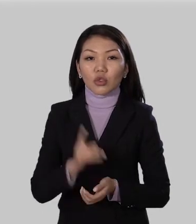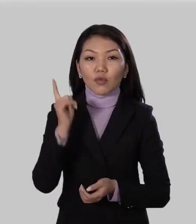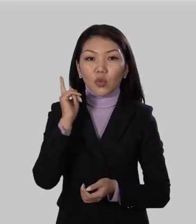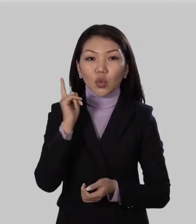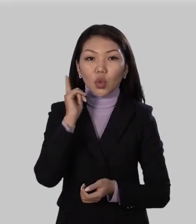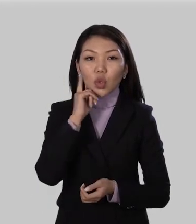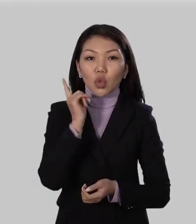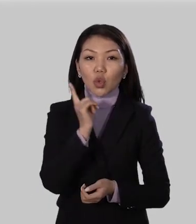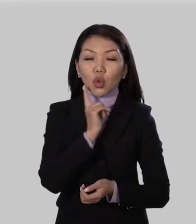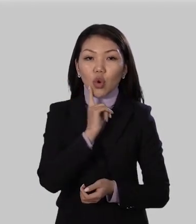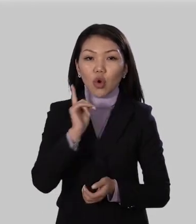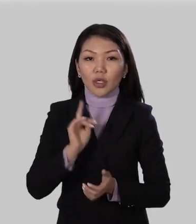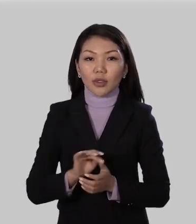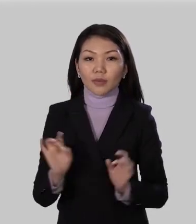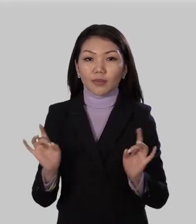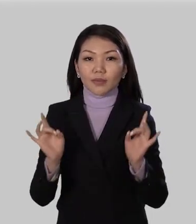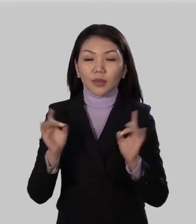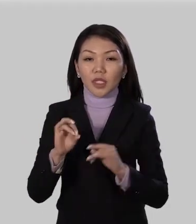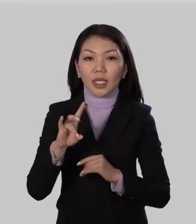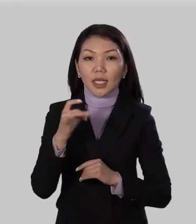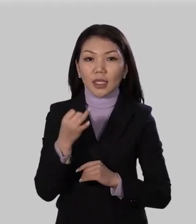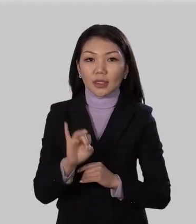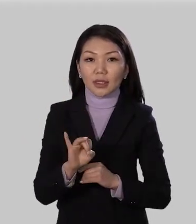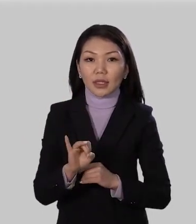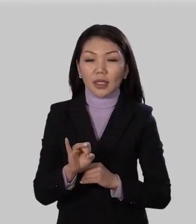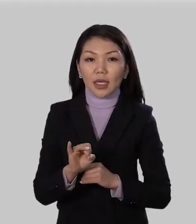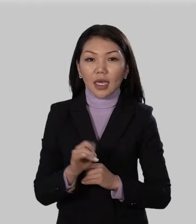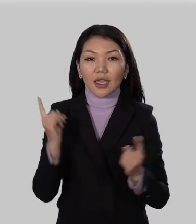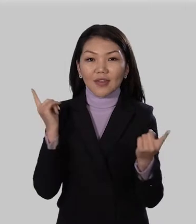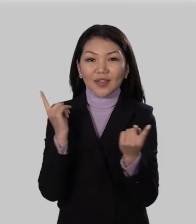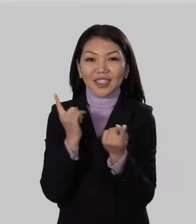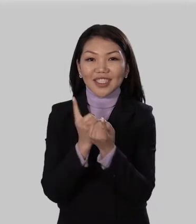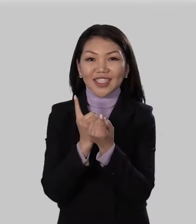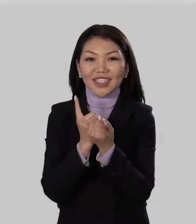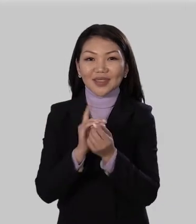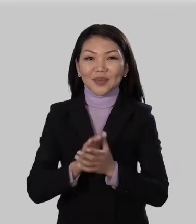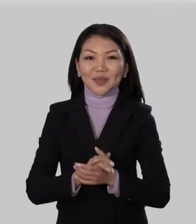Но звук глухой согласный их встречает,